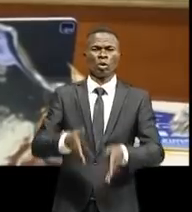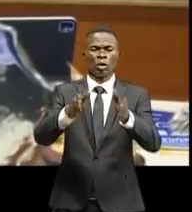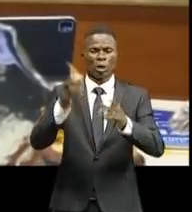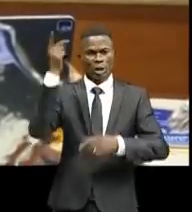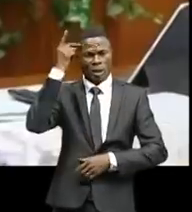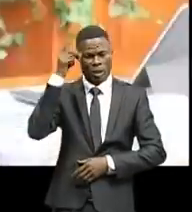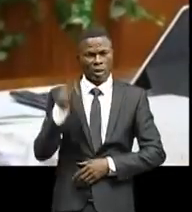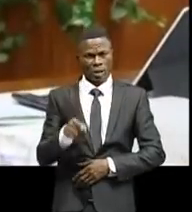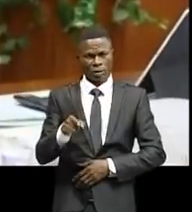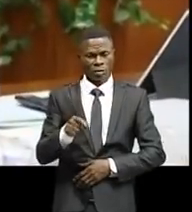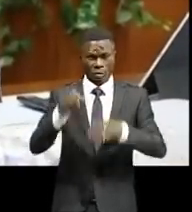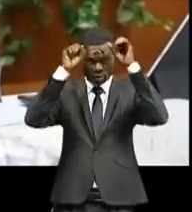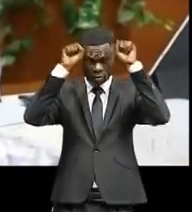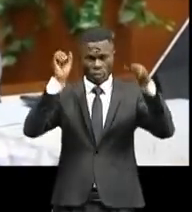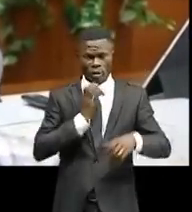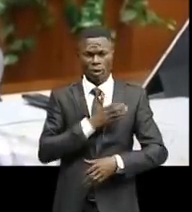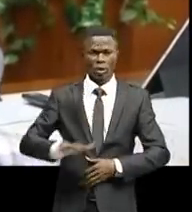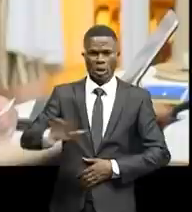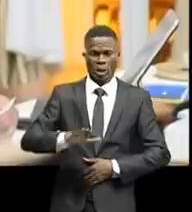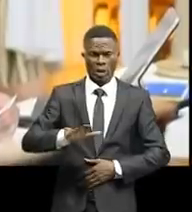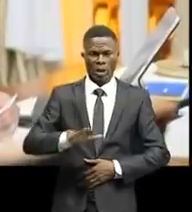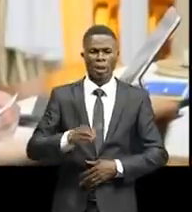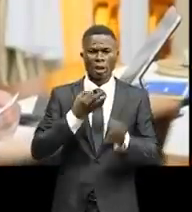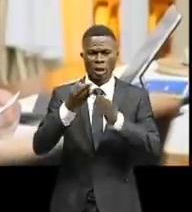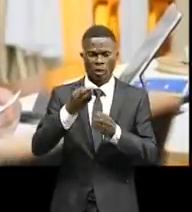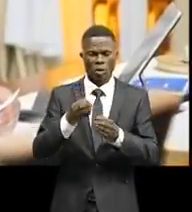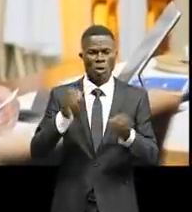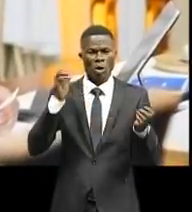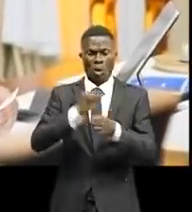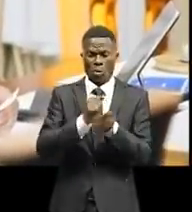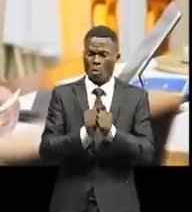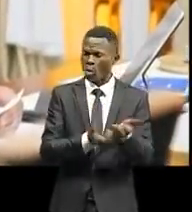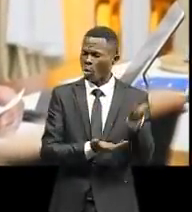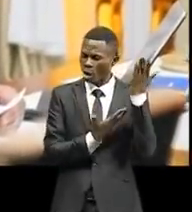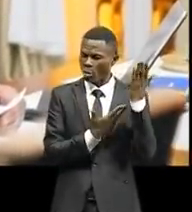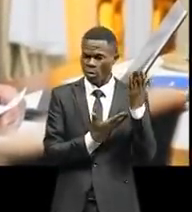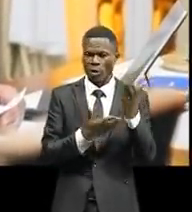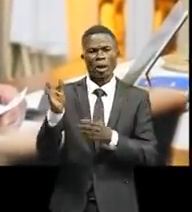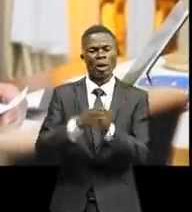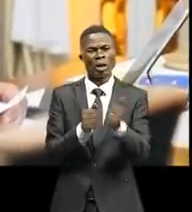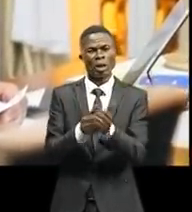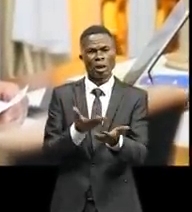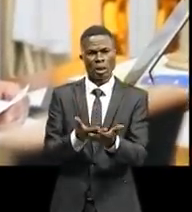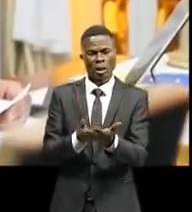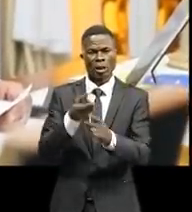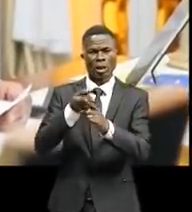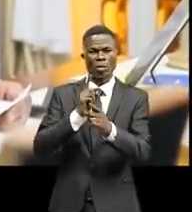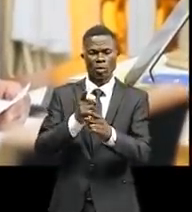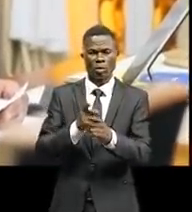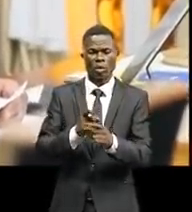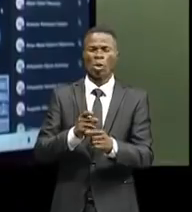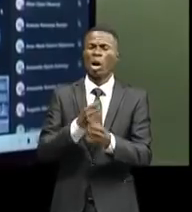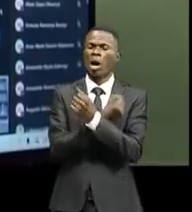grandes villes, le président de la République a noté que l'une des causes profondes de ces désagréments relève de l'incivisme